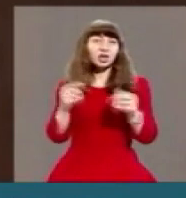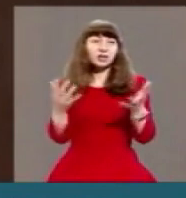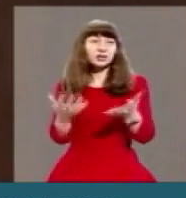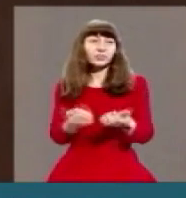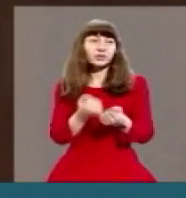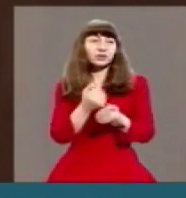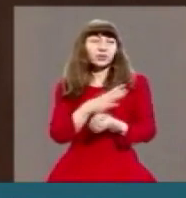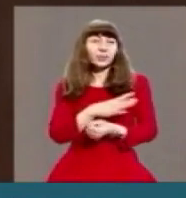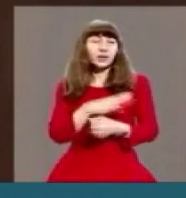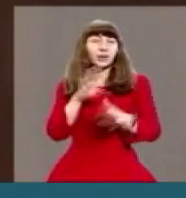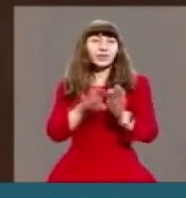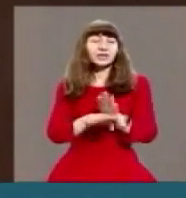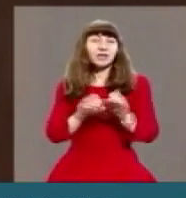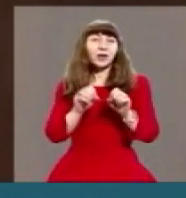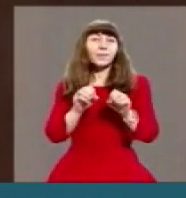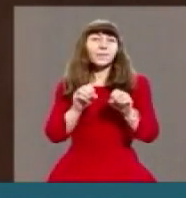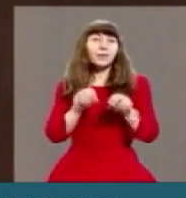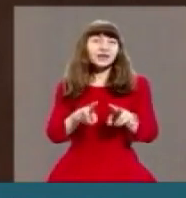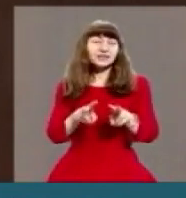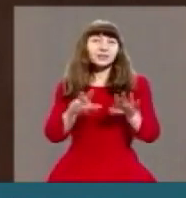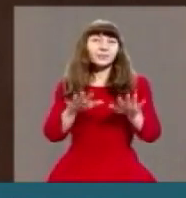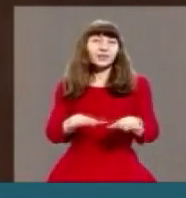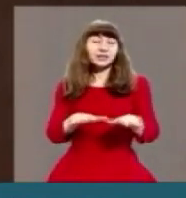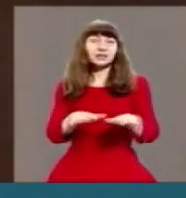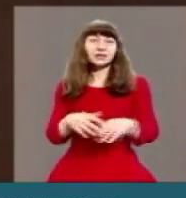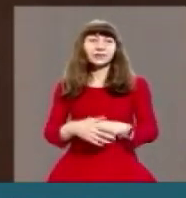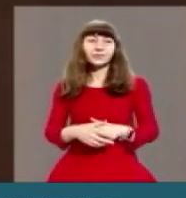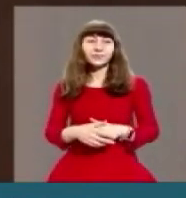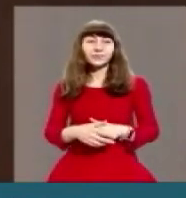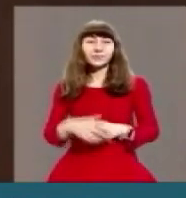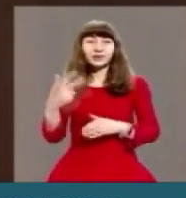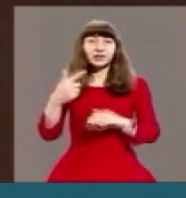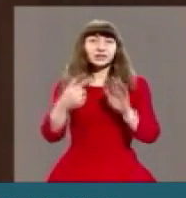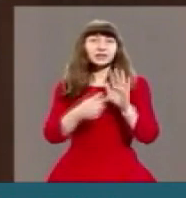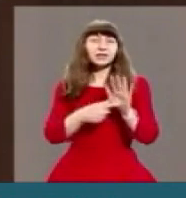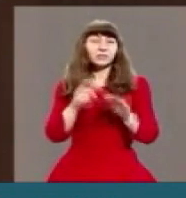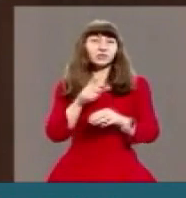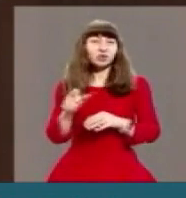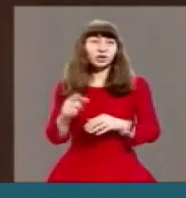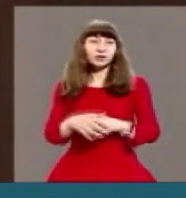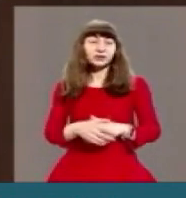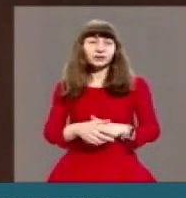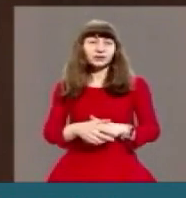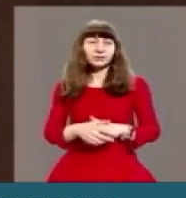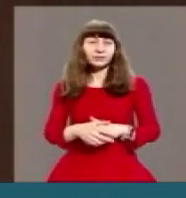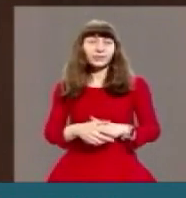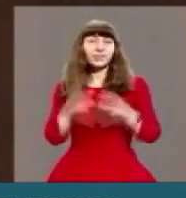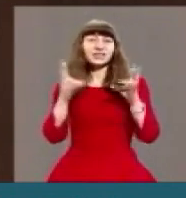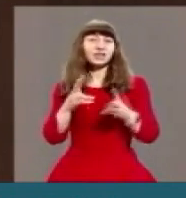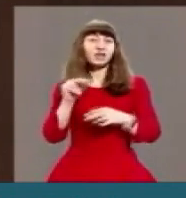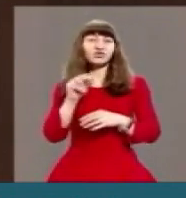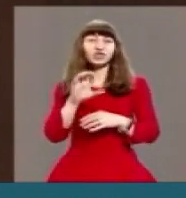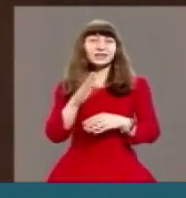Спасено в безопасную зону 30 человек, 7 детей, пострадавших и погибших при чрезвычайной ситуации не